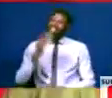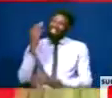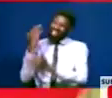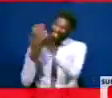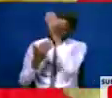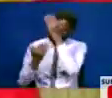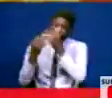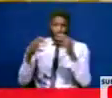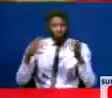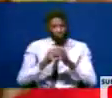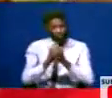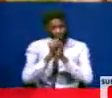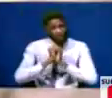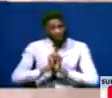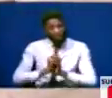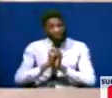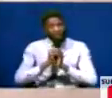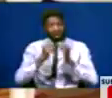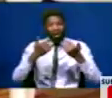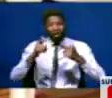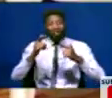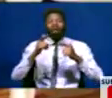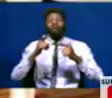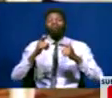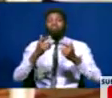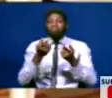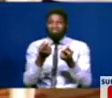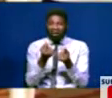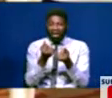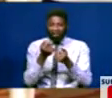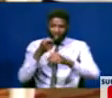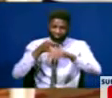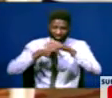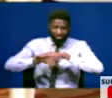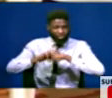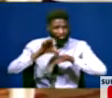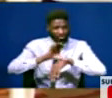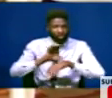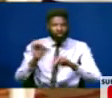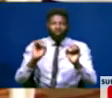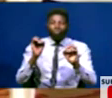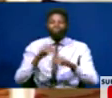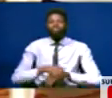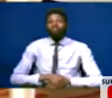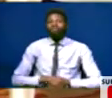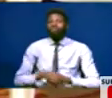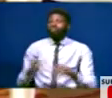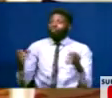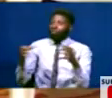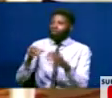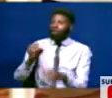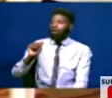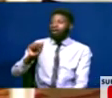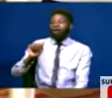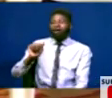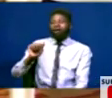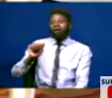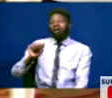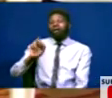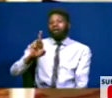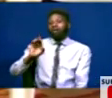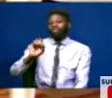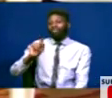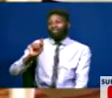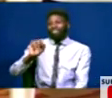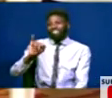Worshippers were not allowed to enter a church with money. Aroti na ndio Akurino hawakutaka pesa, maana hiyo mambo